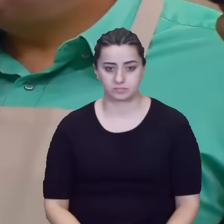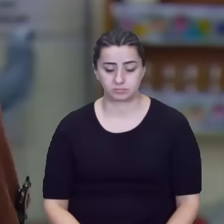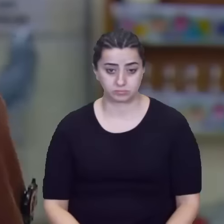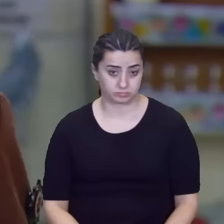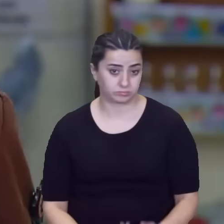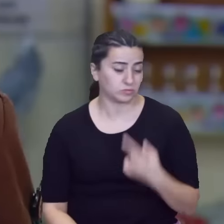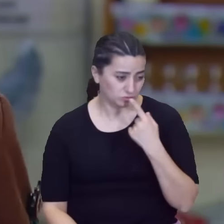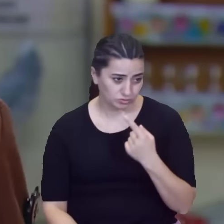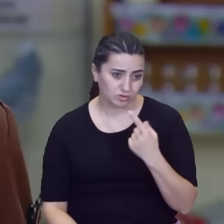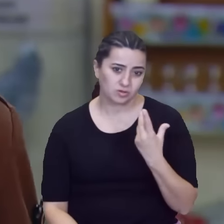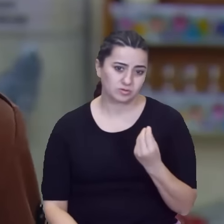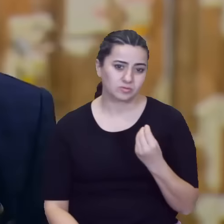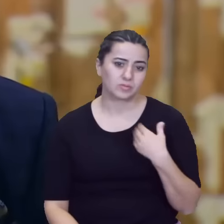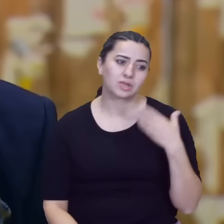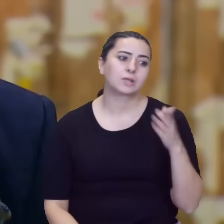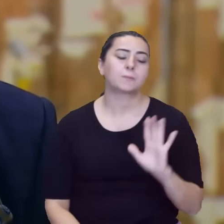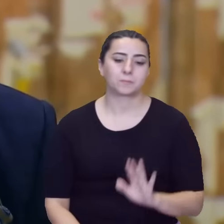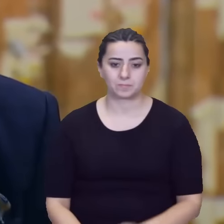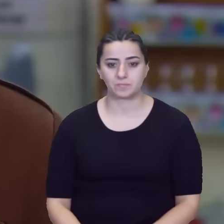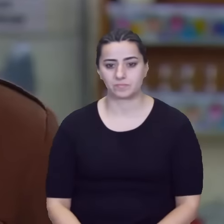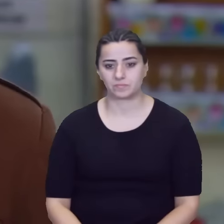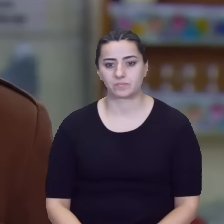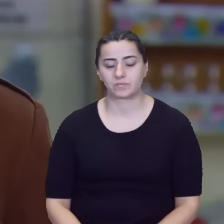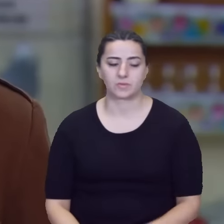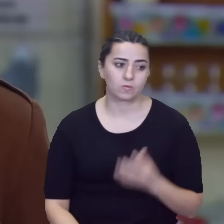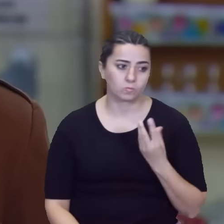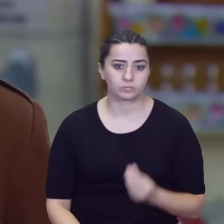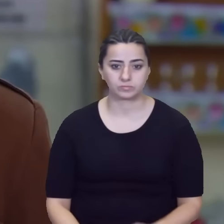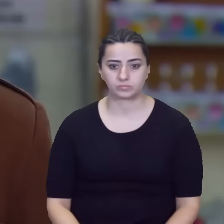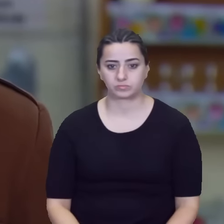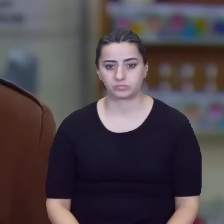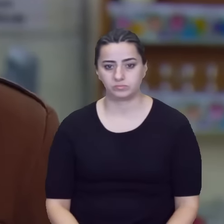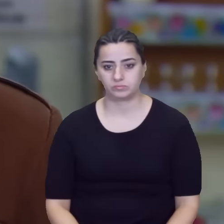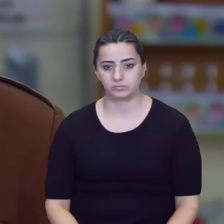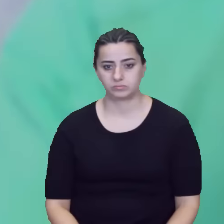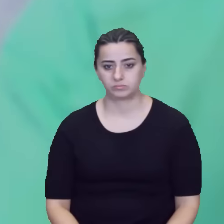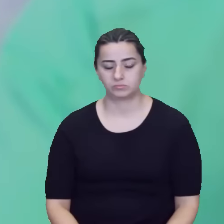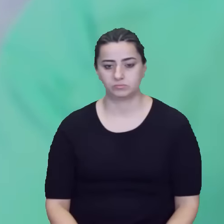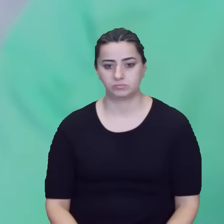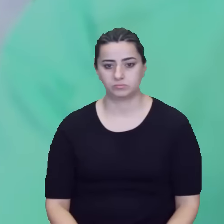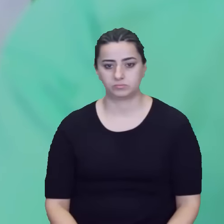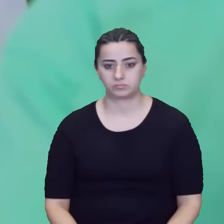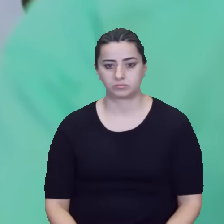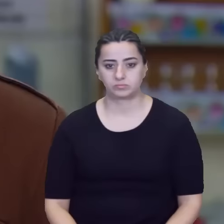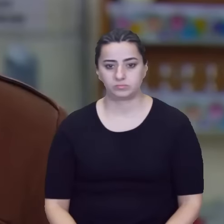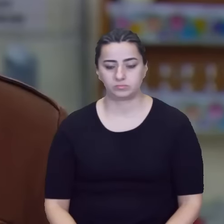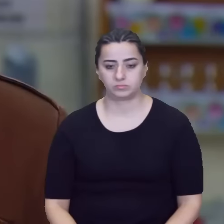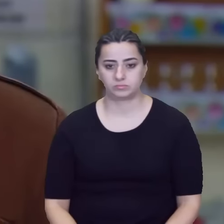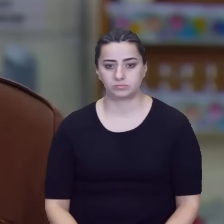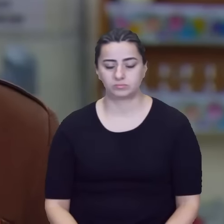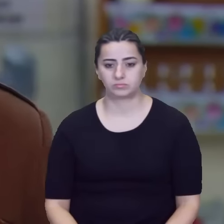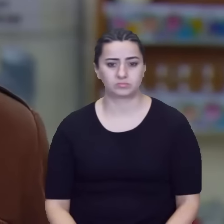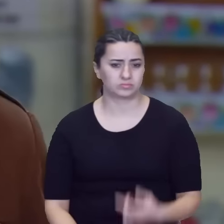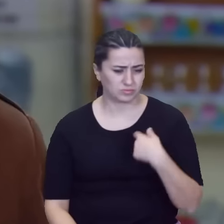ha şimdi, yani o zaman ben girmeyeyim. Değil mi? Değil mi? He. Fehmi'ye dönüp dik bakışlarıyla karşıladı.